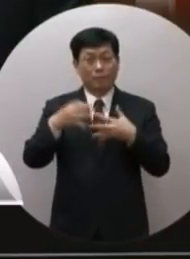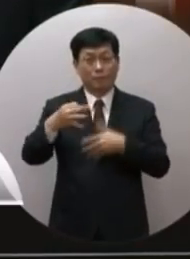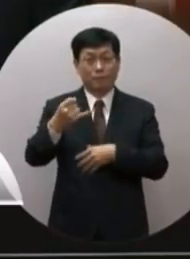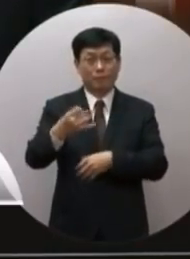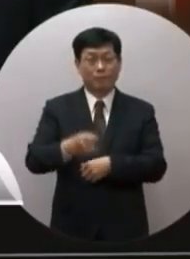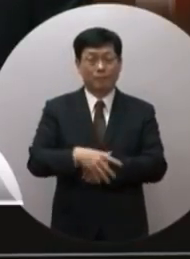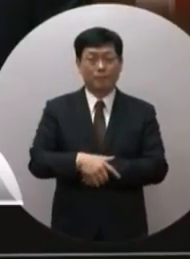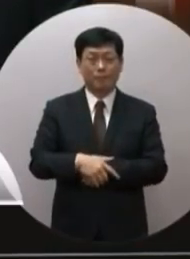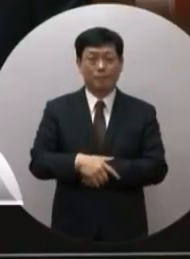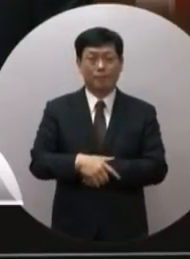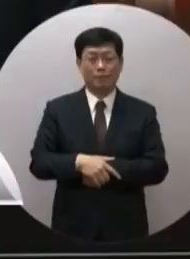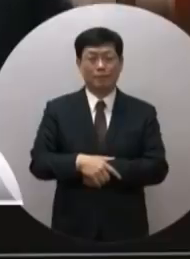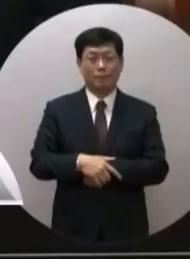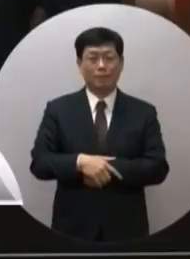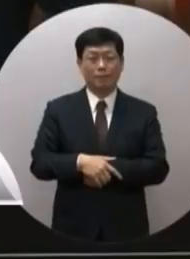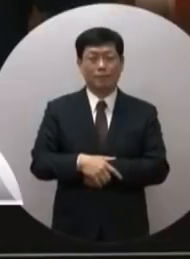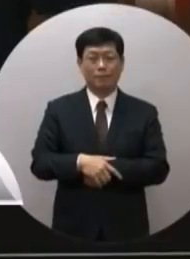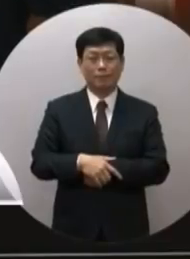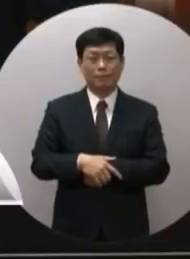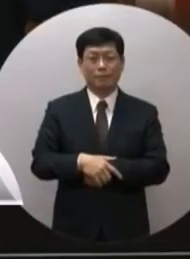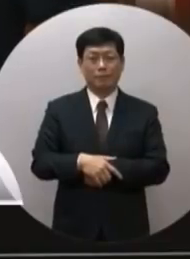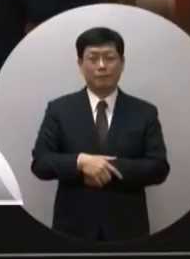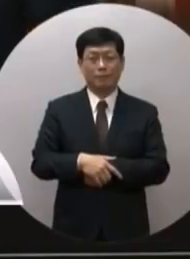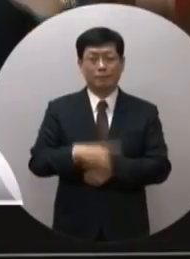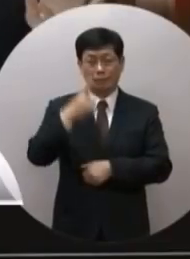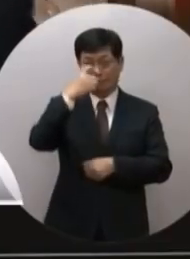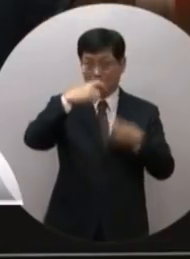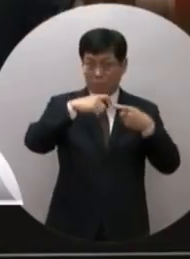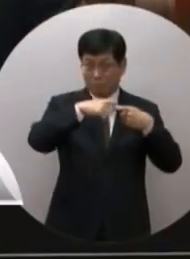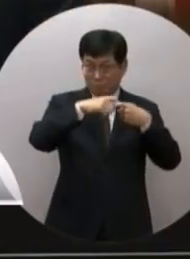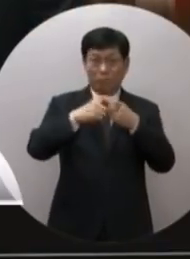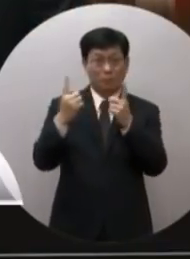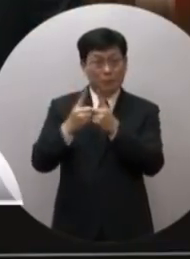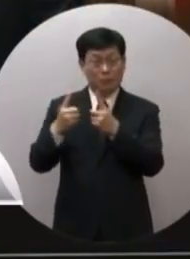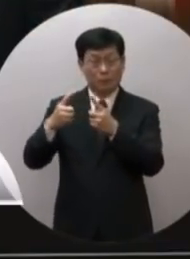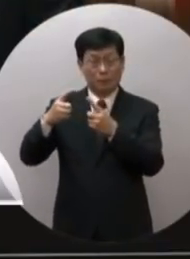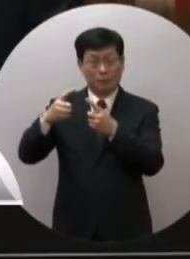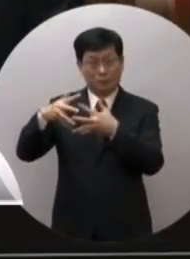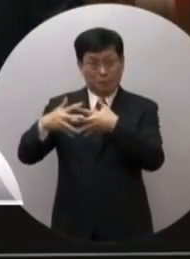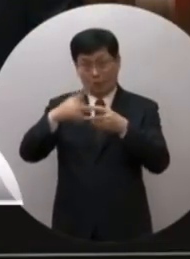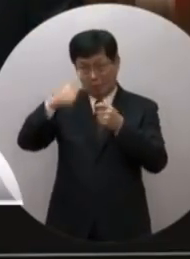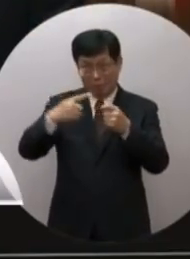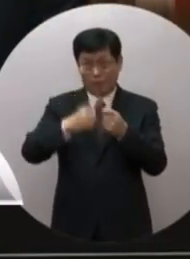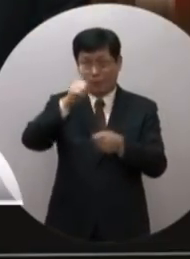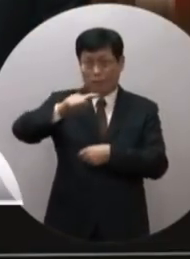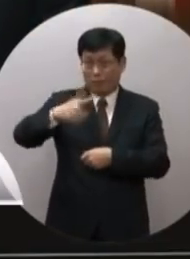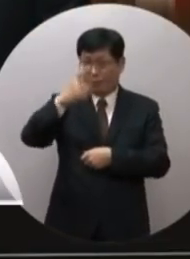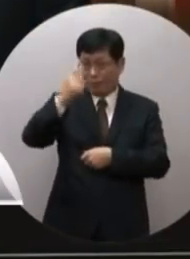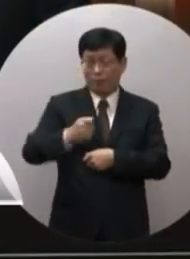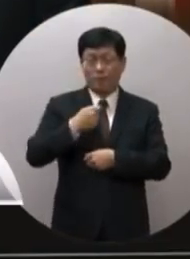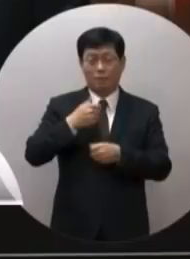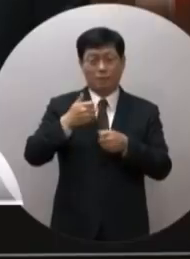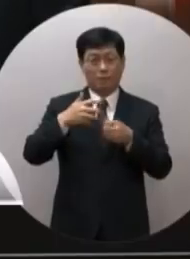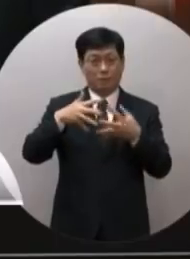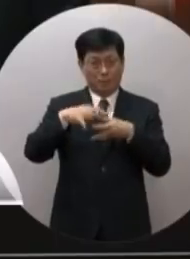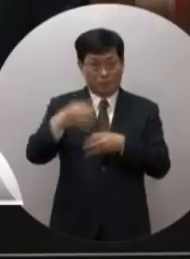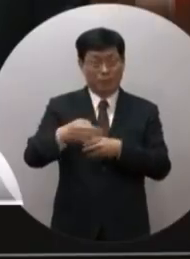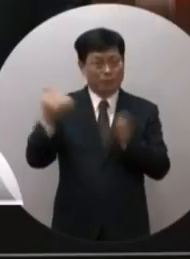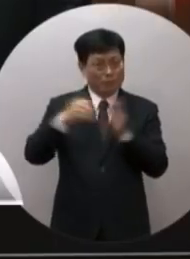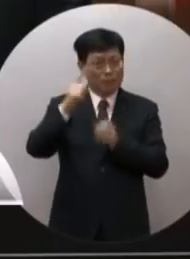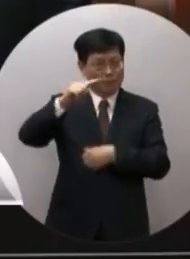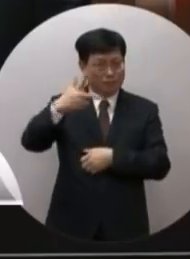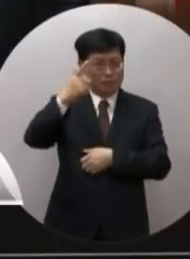吗？ 我们的交委员， 欧盟一年对美国的出超是1600亿美金，